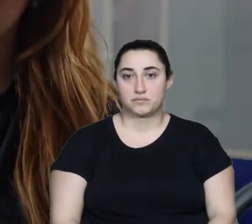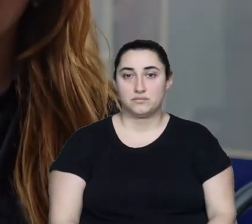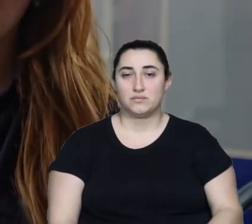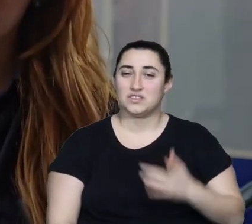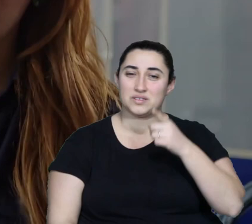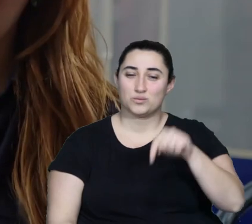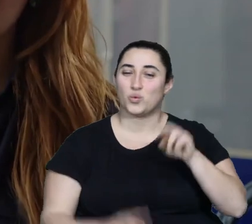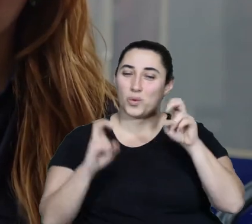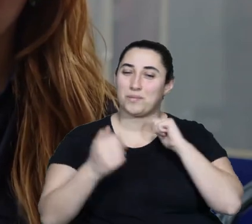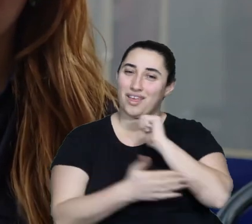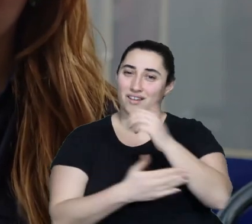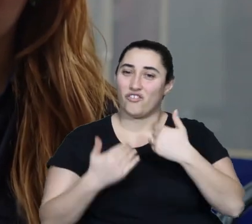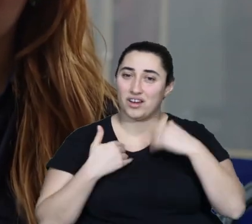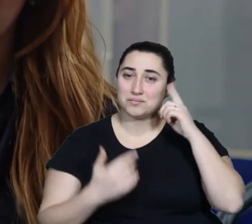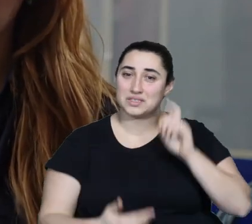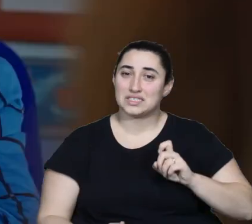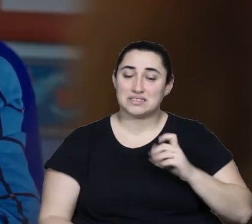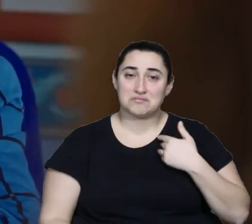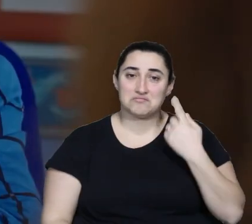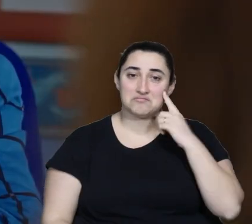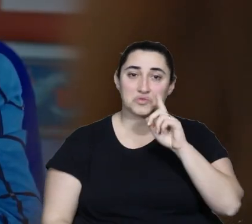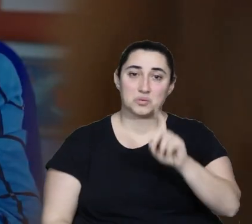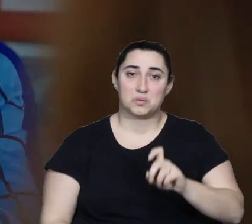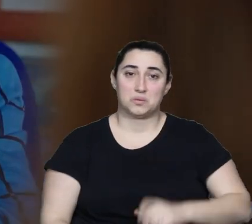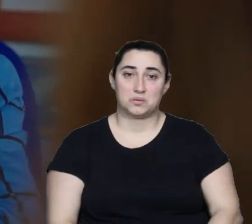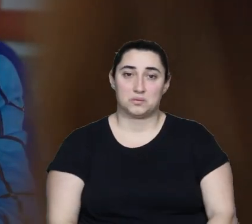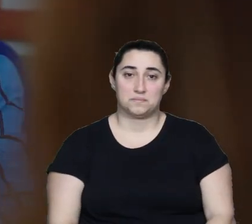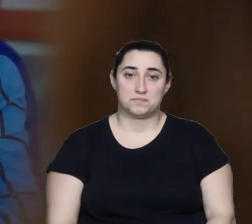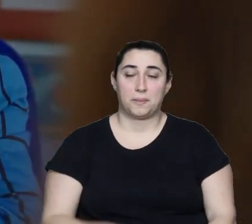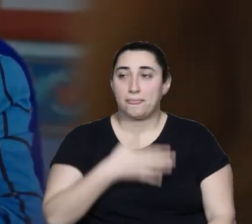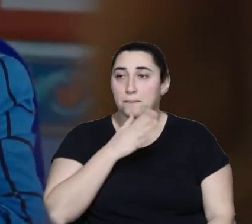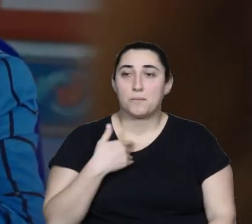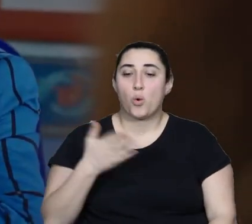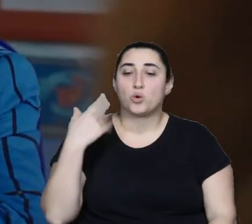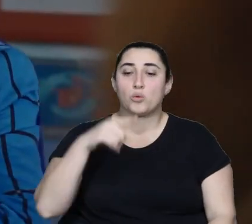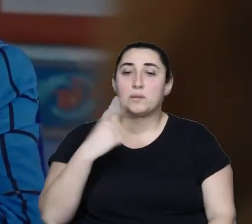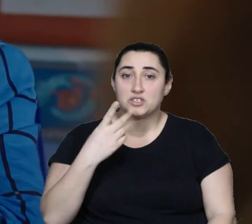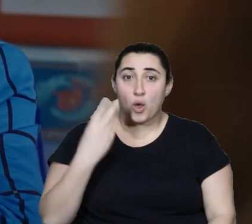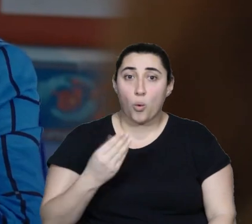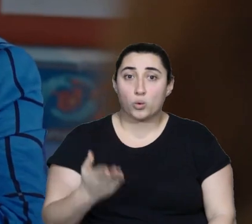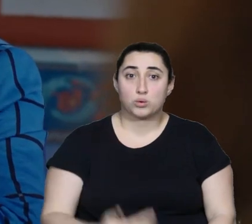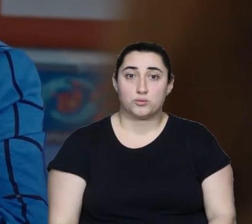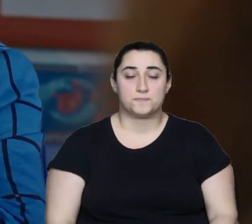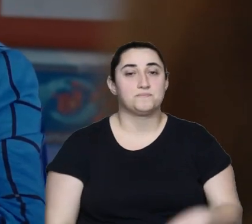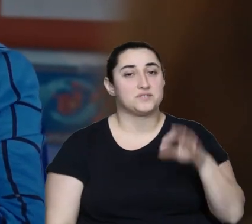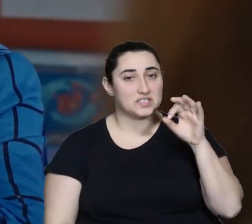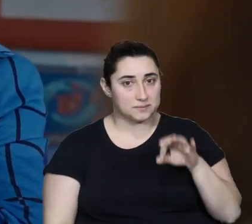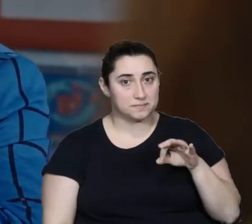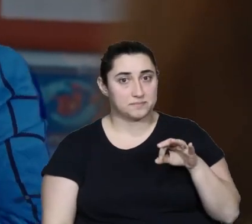Acaba siz bu konuda bana yardımcı olabilir misiniz diye düşündüm. Yani ne bileyim, daha önce başınıza böyle bir şey geldi mi?